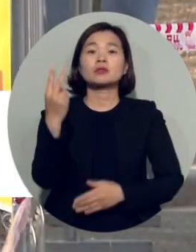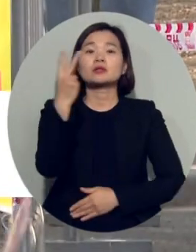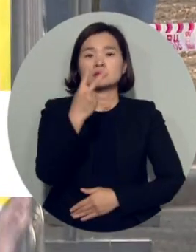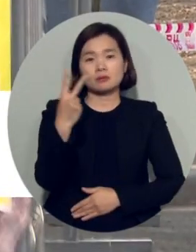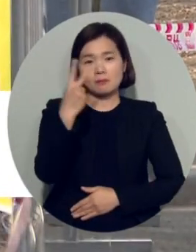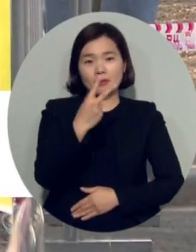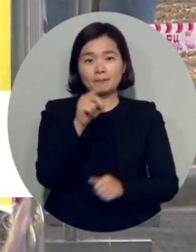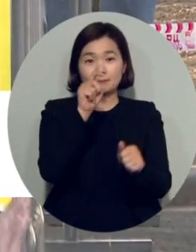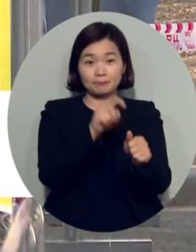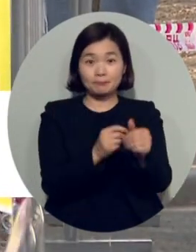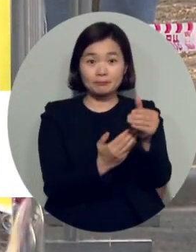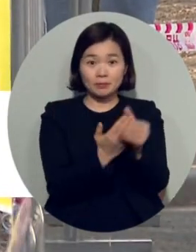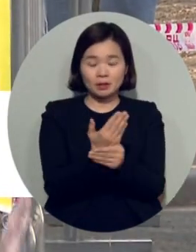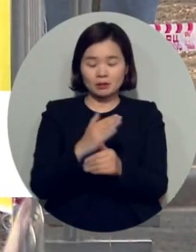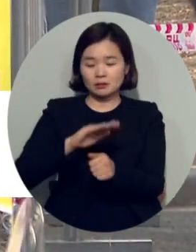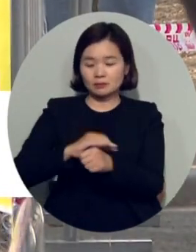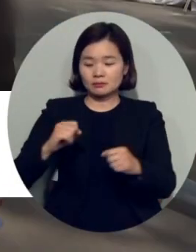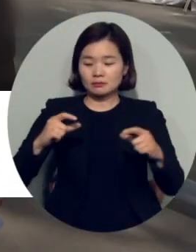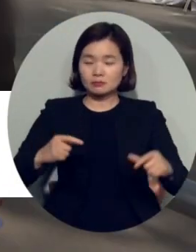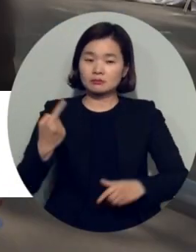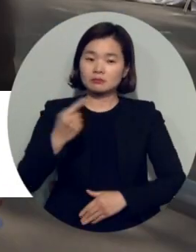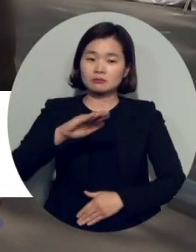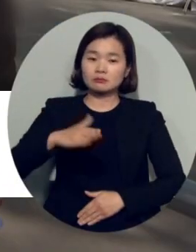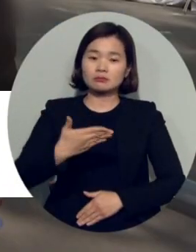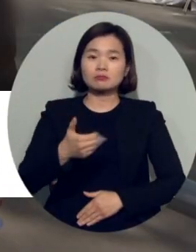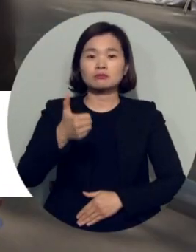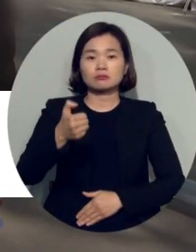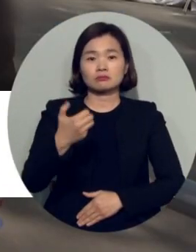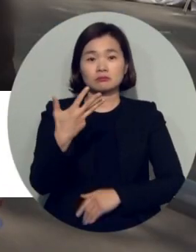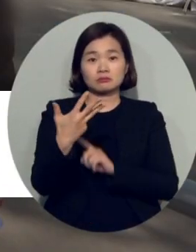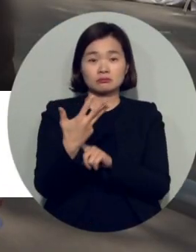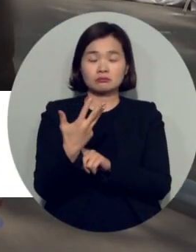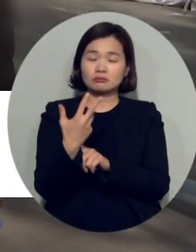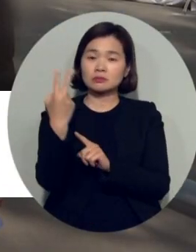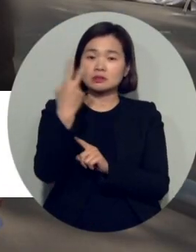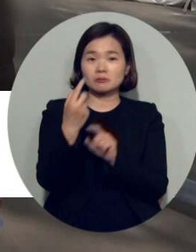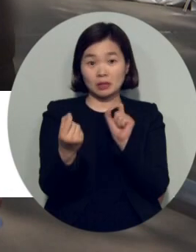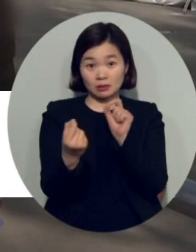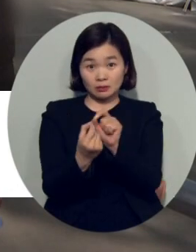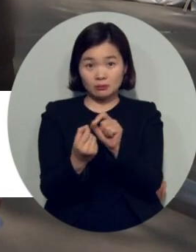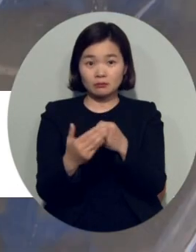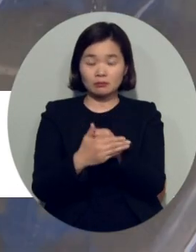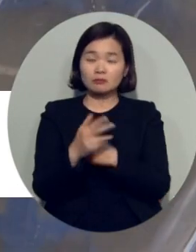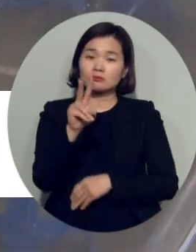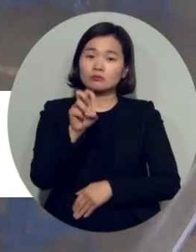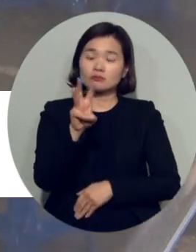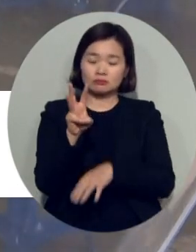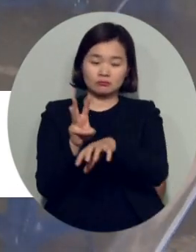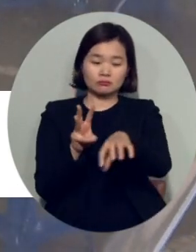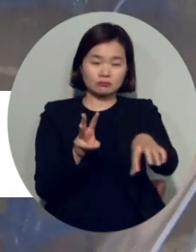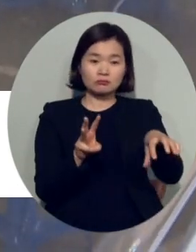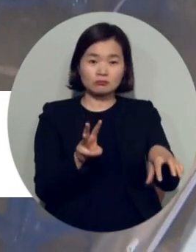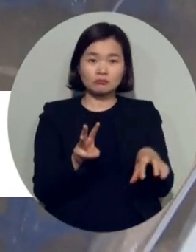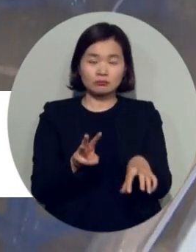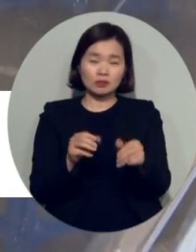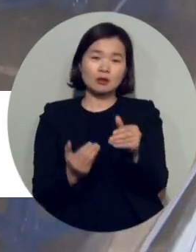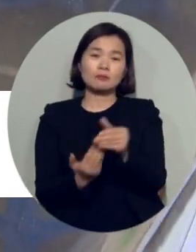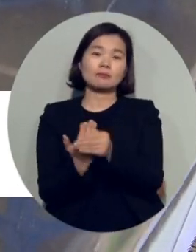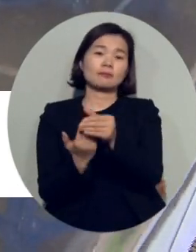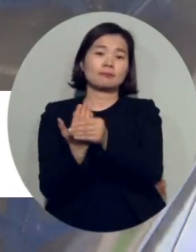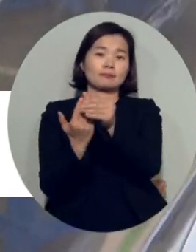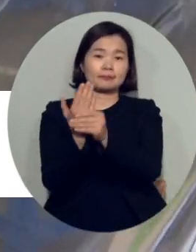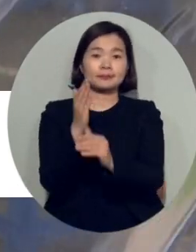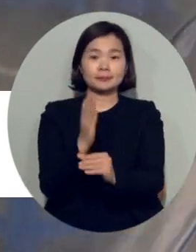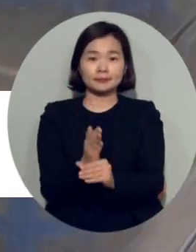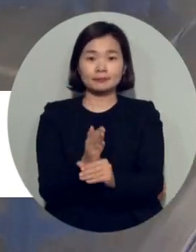2,000명대가 됐습니다. 경북은 1,958명으로 2,000명에 근접했고 23개 시군에서 모두 확진자가